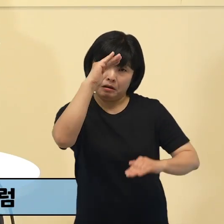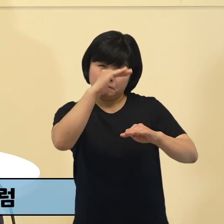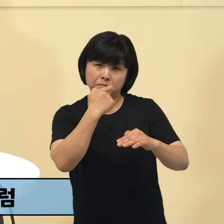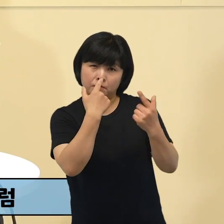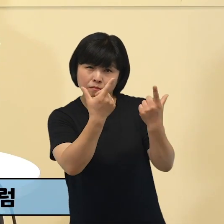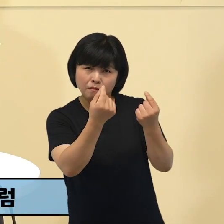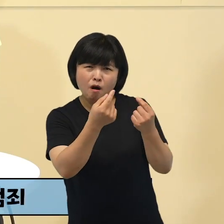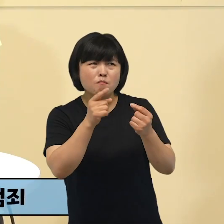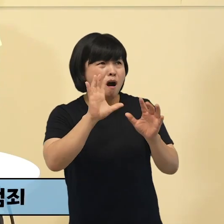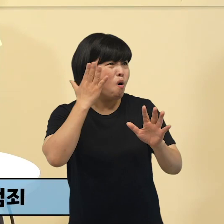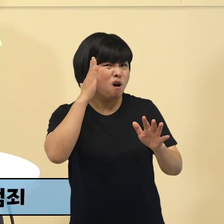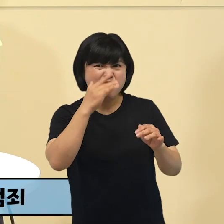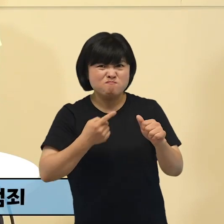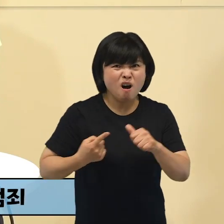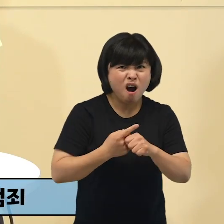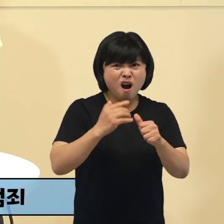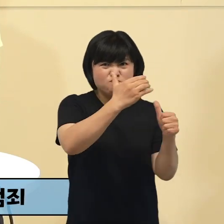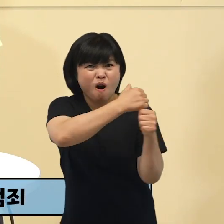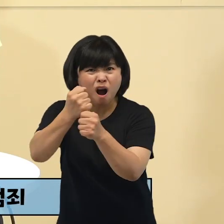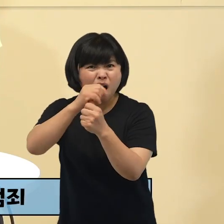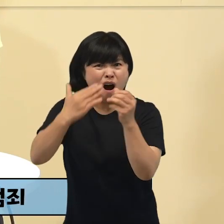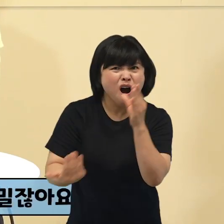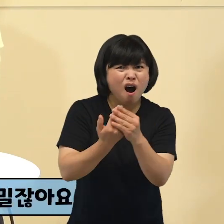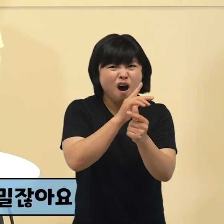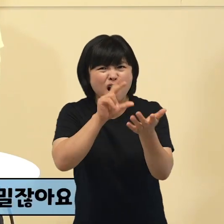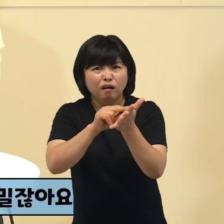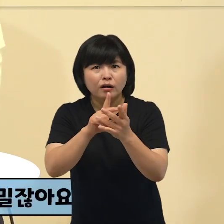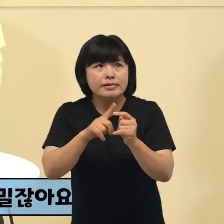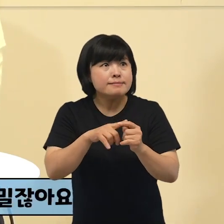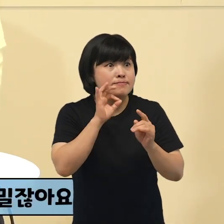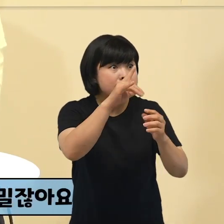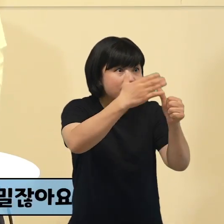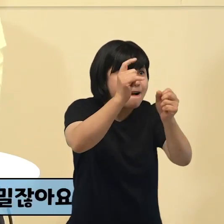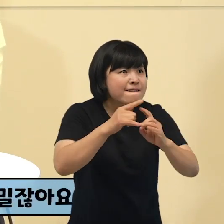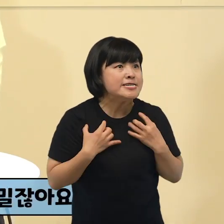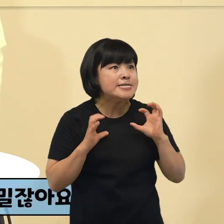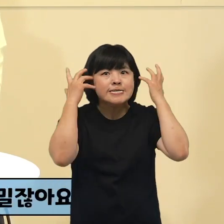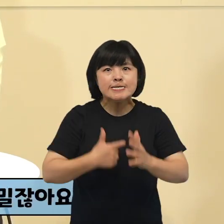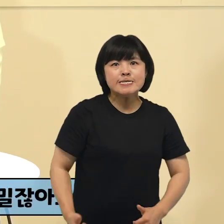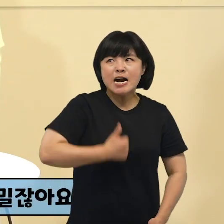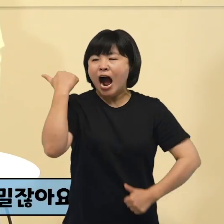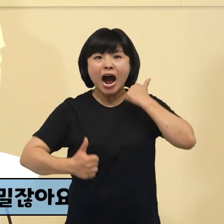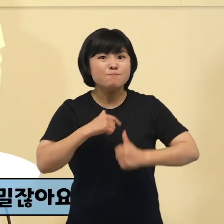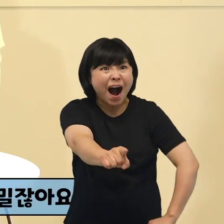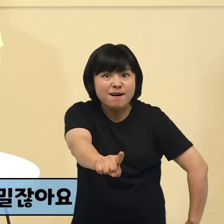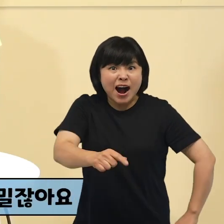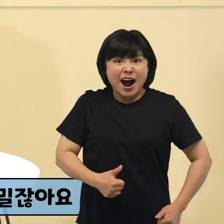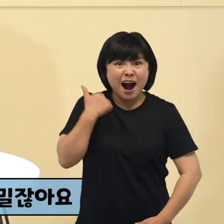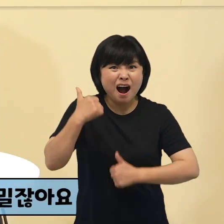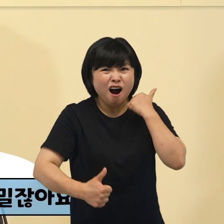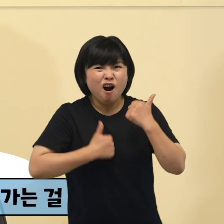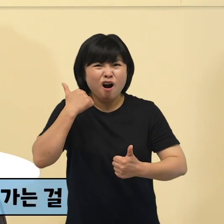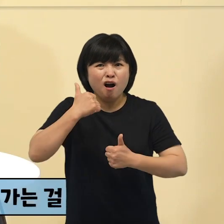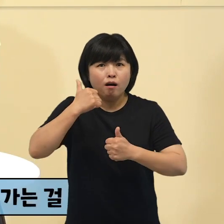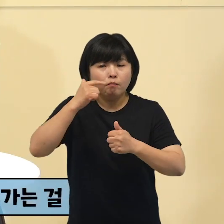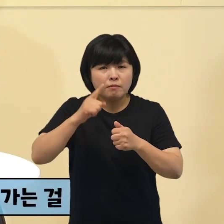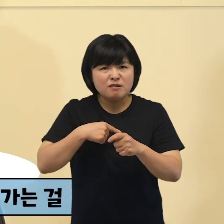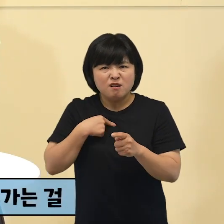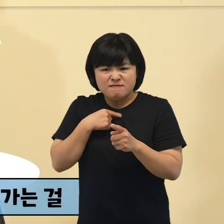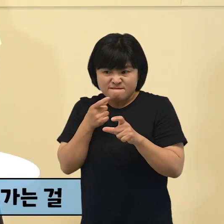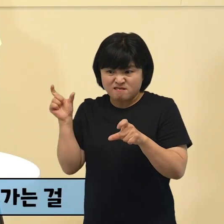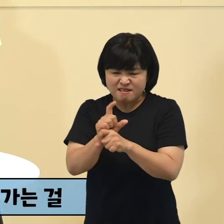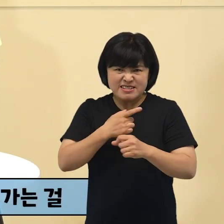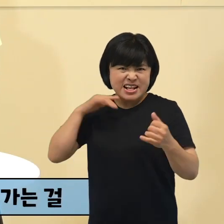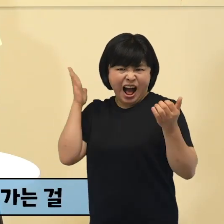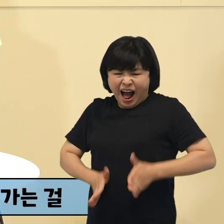신영님이 말하신 것처럼 뭐 아이 대상 범죄나 여성 대상 범죄 이런 거를 보다 보면 너무 분노가 치밀잖아요. 맞아요. 맞죠. 그런 거 보면 또